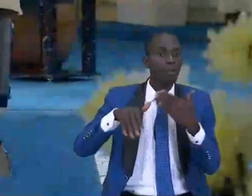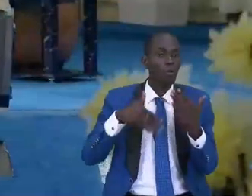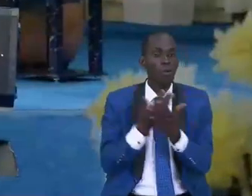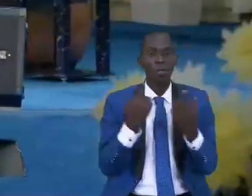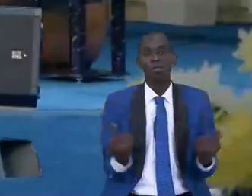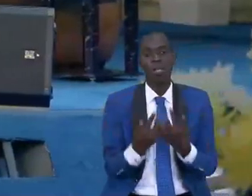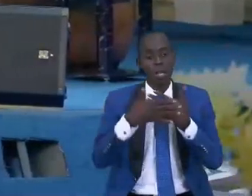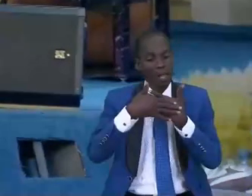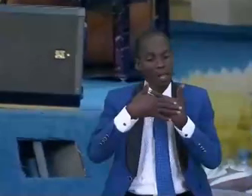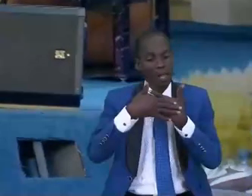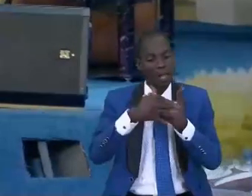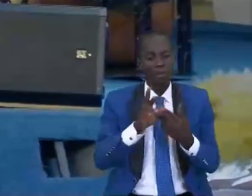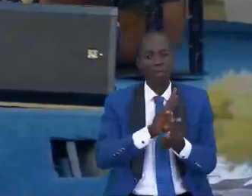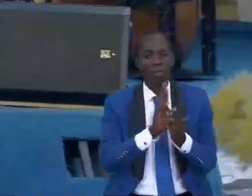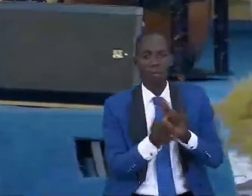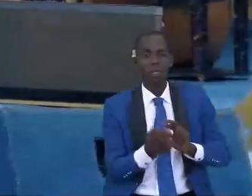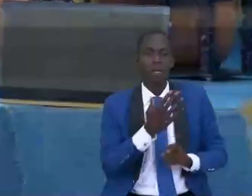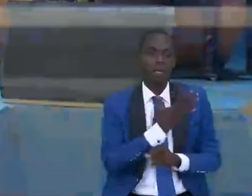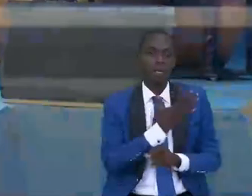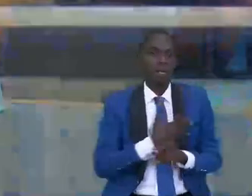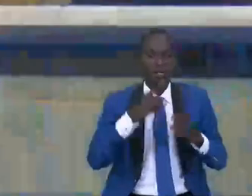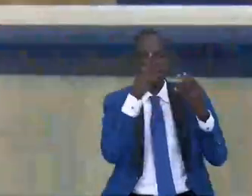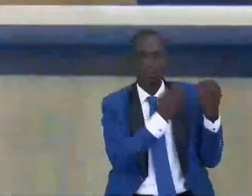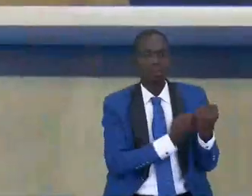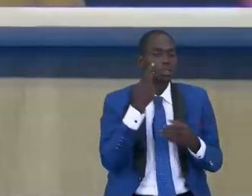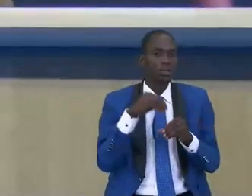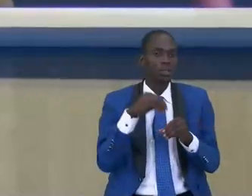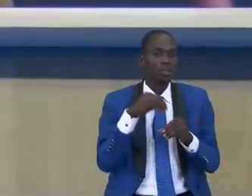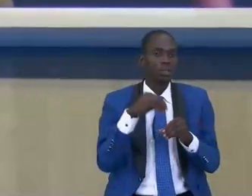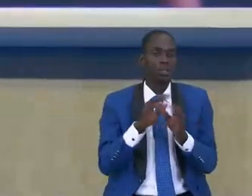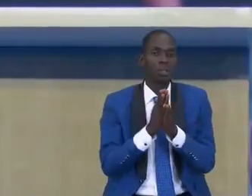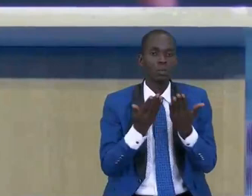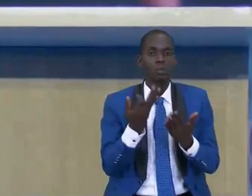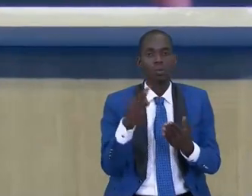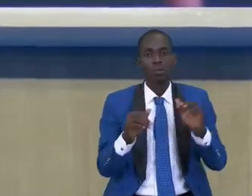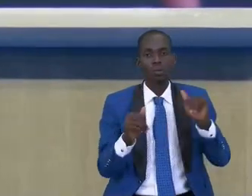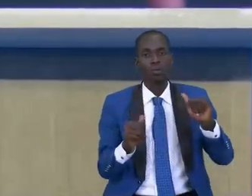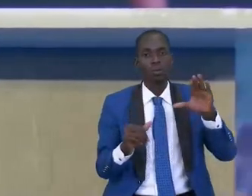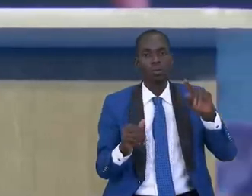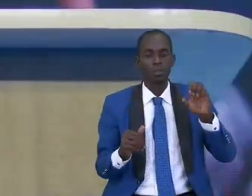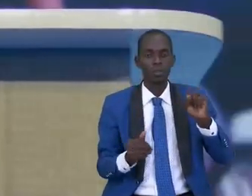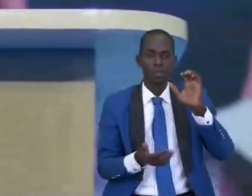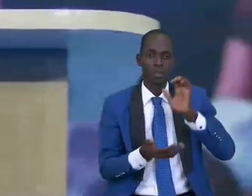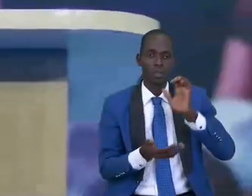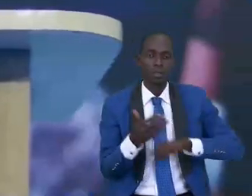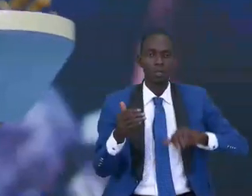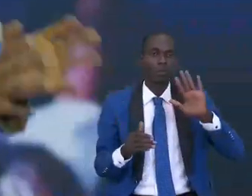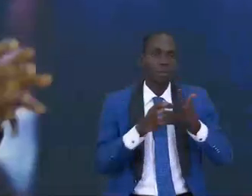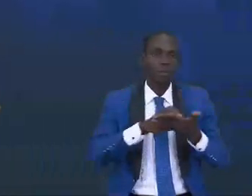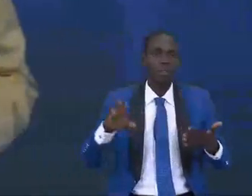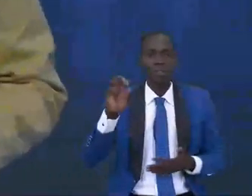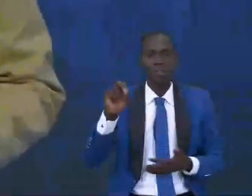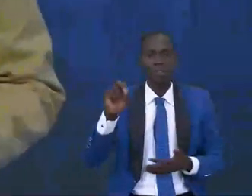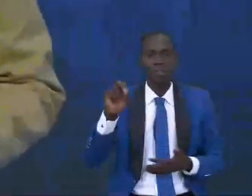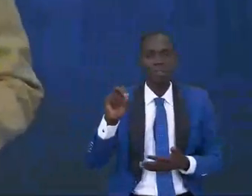péchés après la repentance et la foi. Nous allons aux Actes chapitre 5.